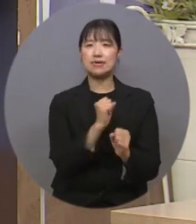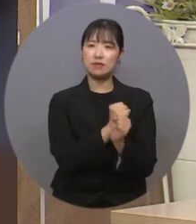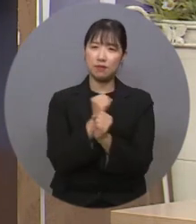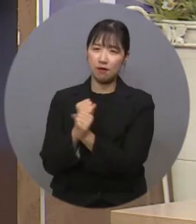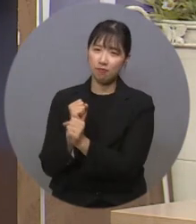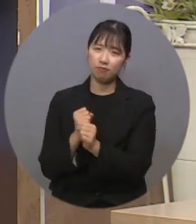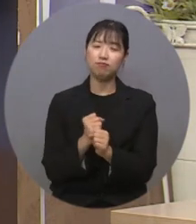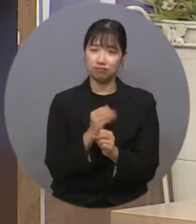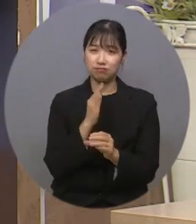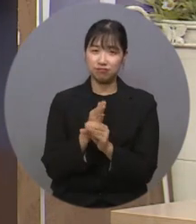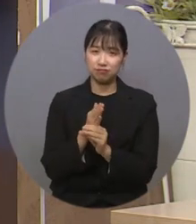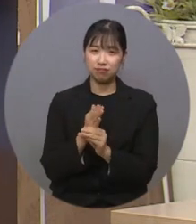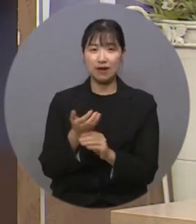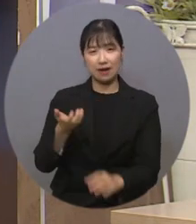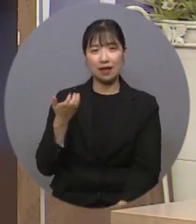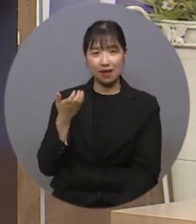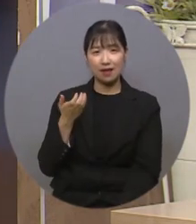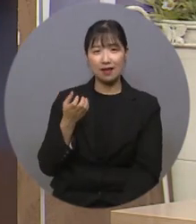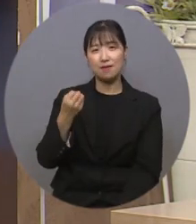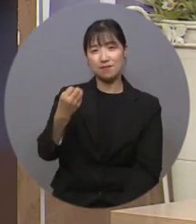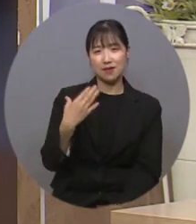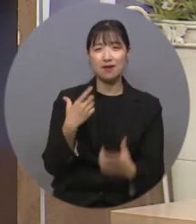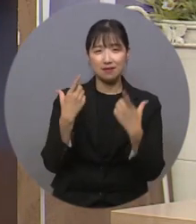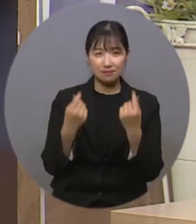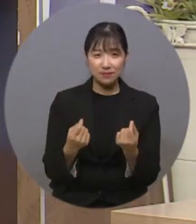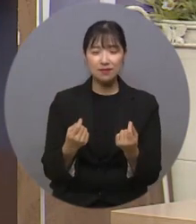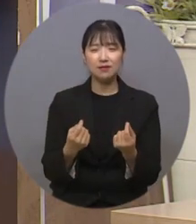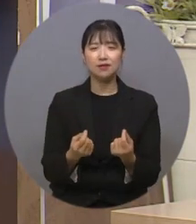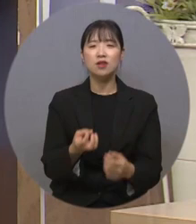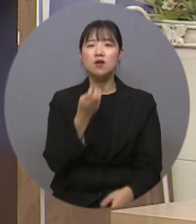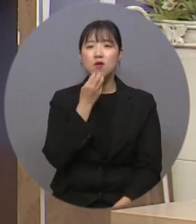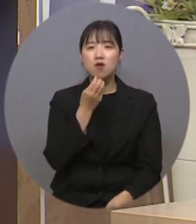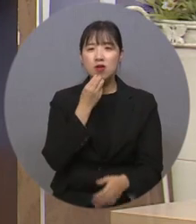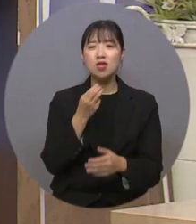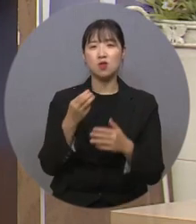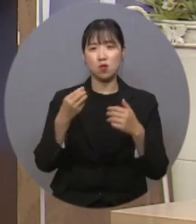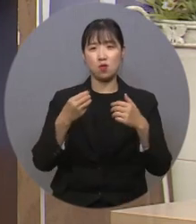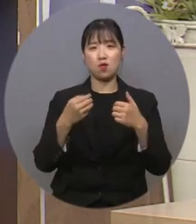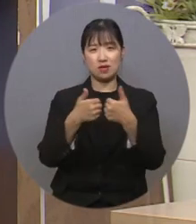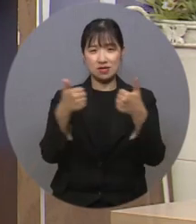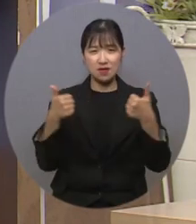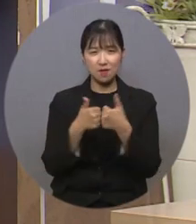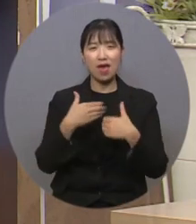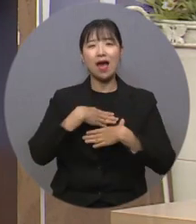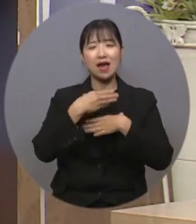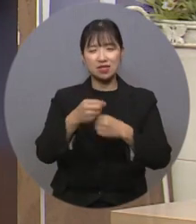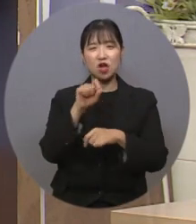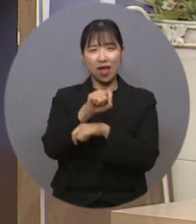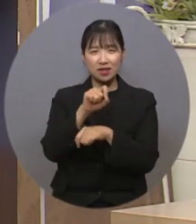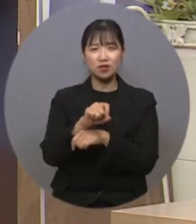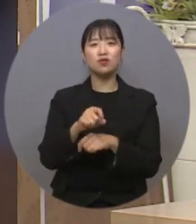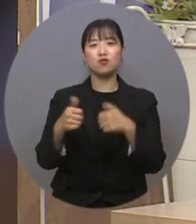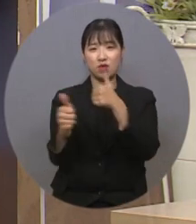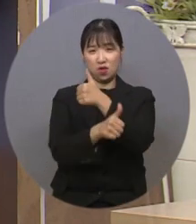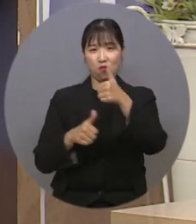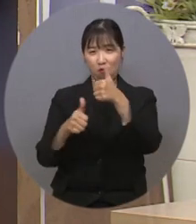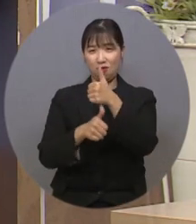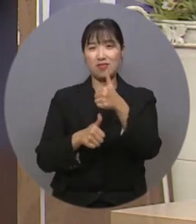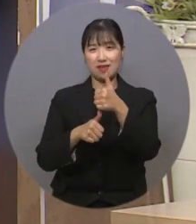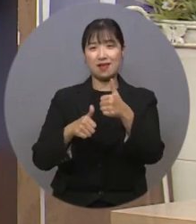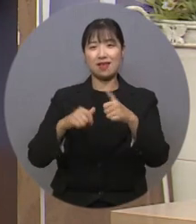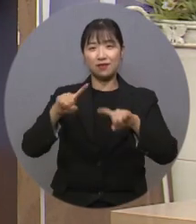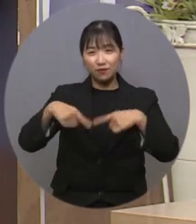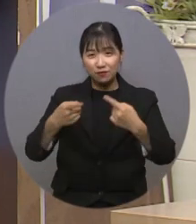마련해주고 계신데요. 앞서서 오프닝 때도 말씀해 주셨다시피 이 경기도의회 안전행정위원회에 몸담고 계신다고